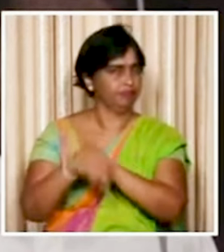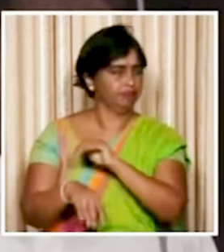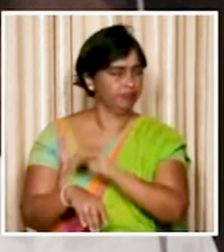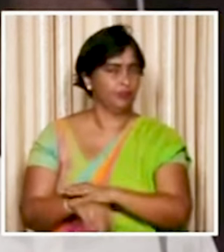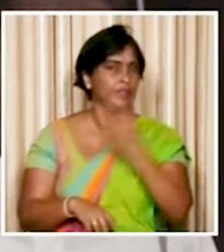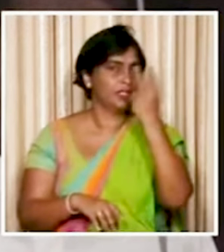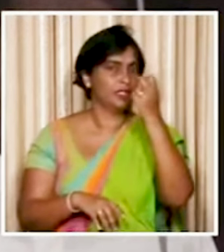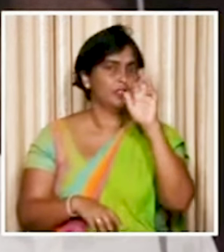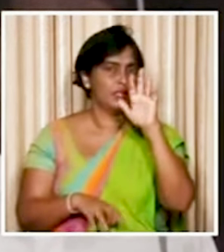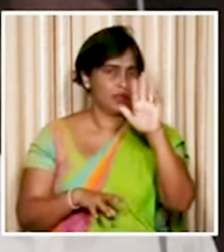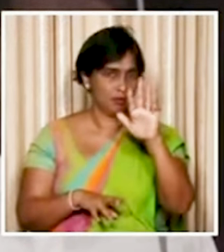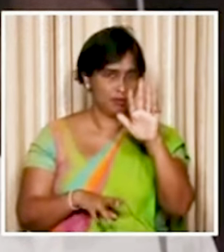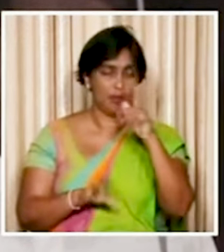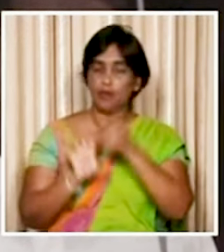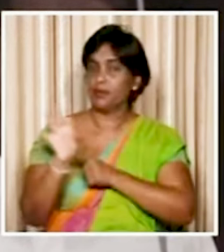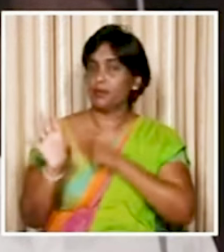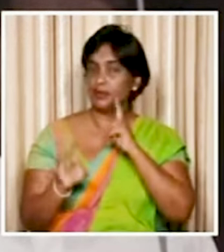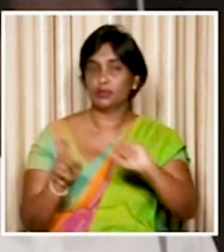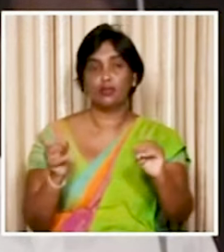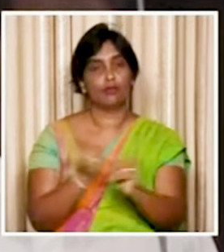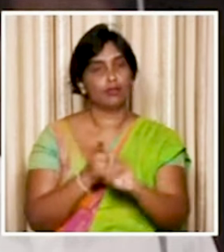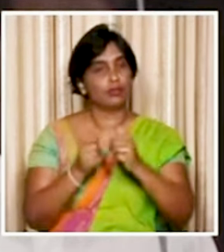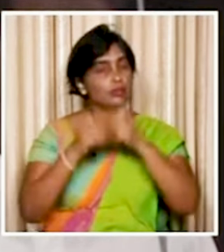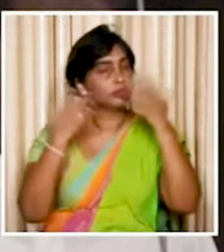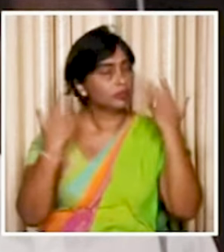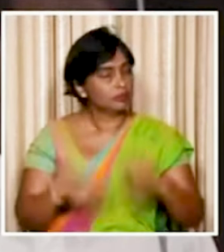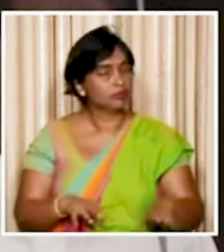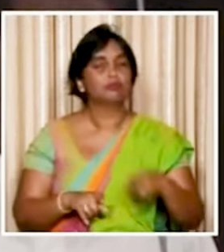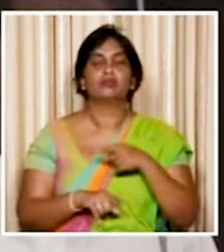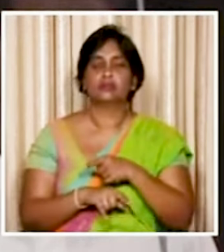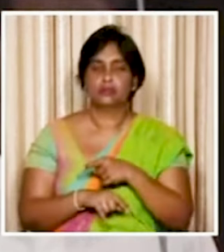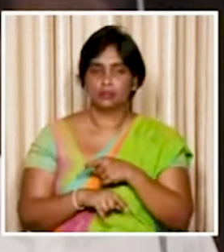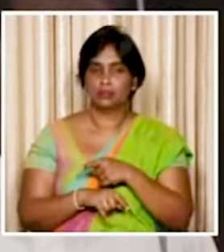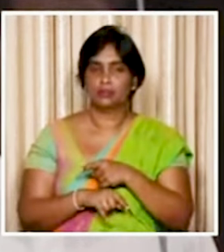2009 யுத்தம் முடிவுற்றது. நான்